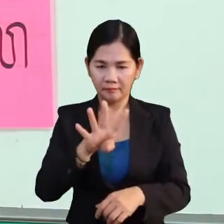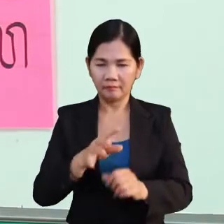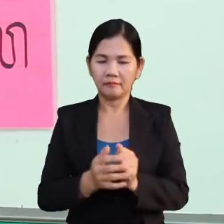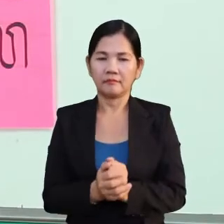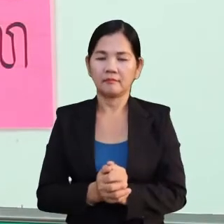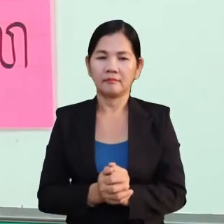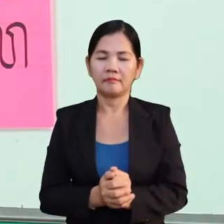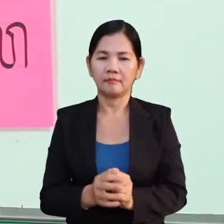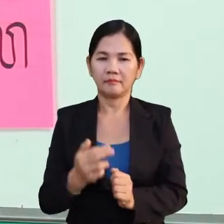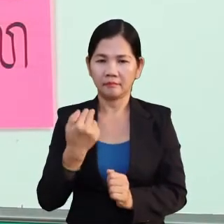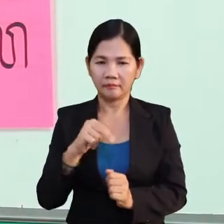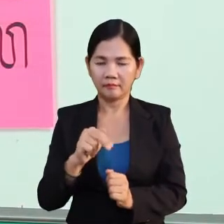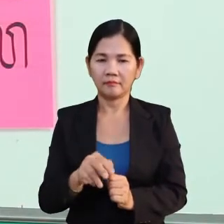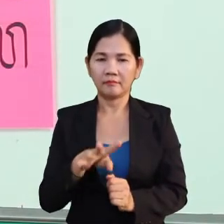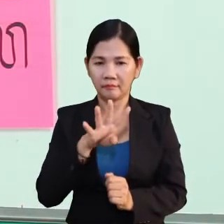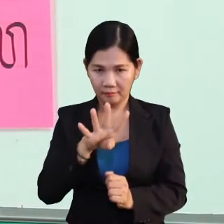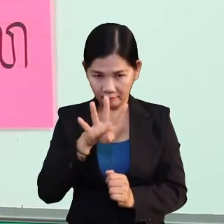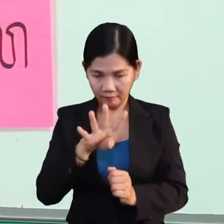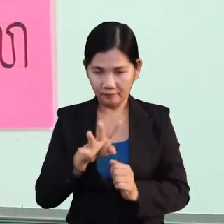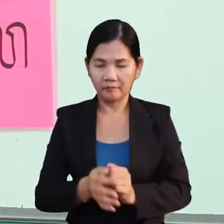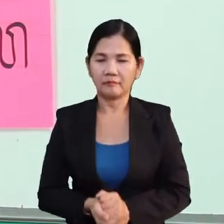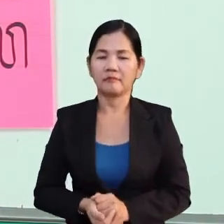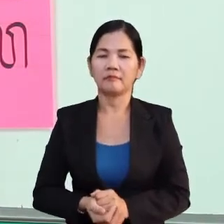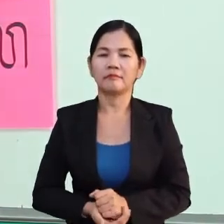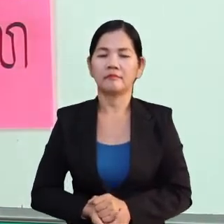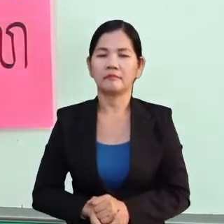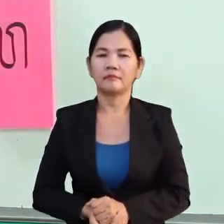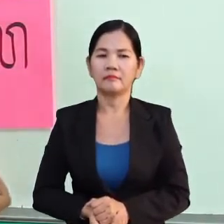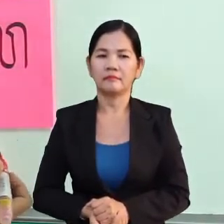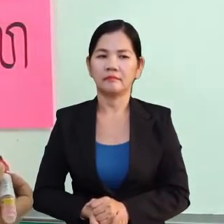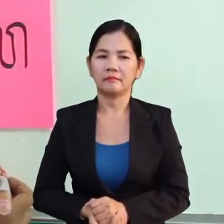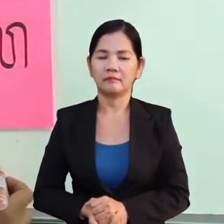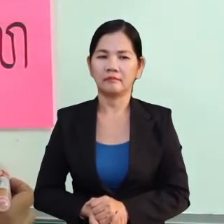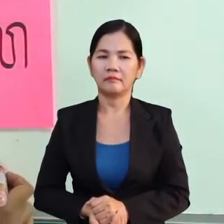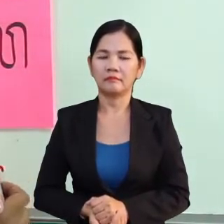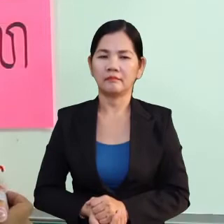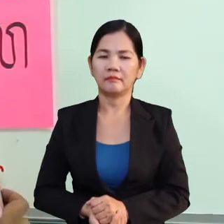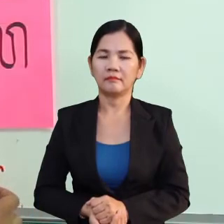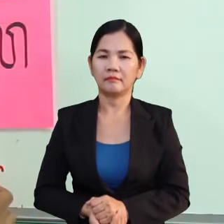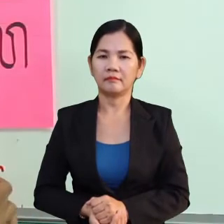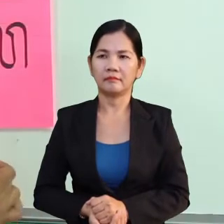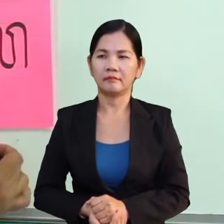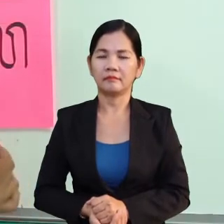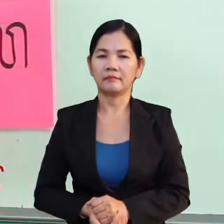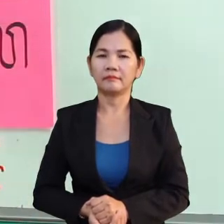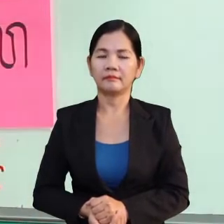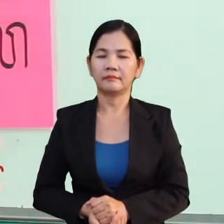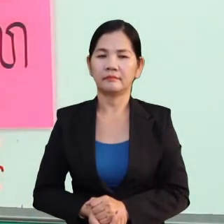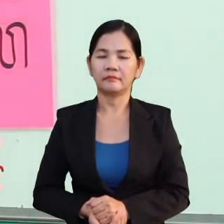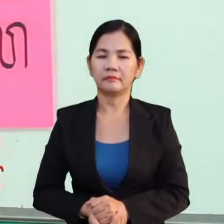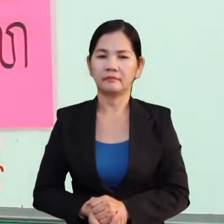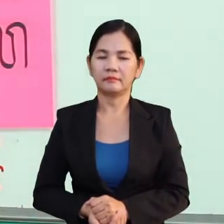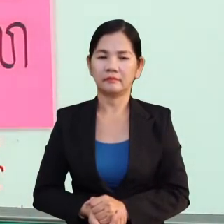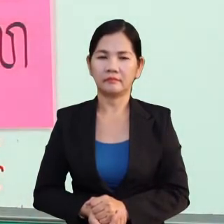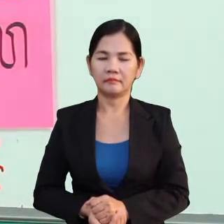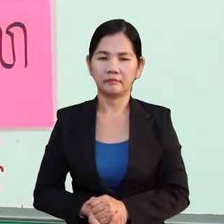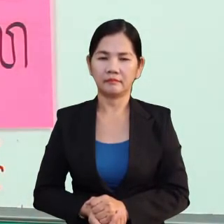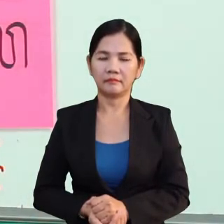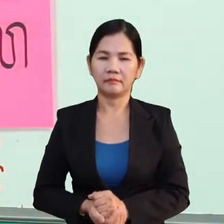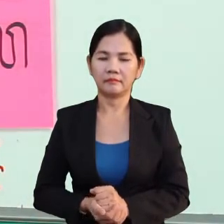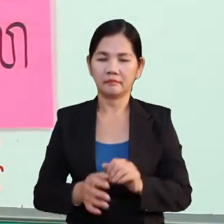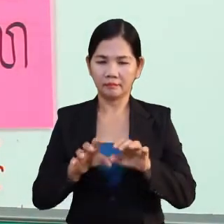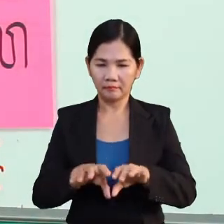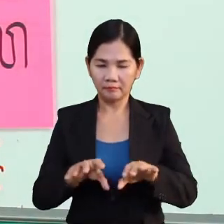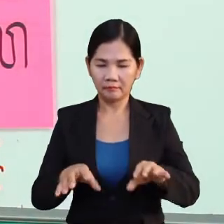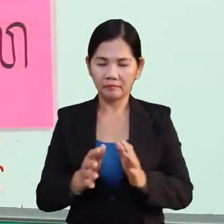មភាពទីម៉ានកូនចាគឺទី4ណាចាអញ្ចឹងកូន